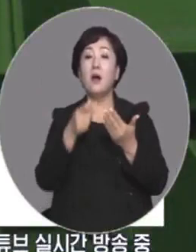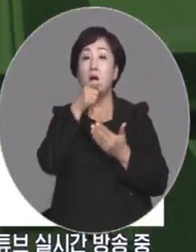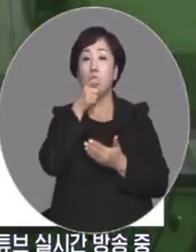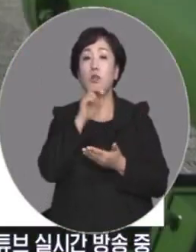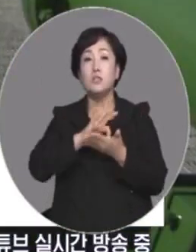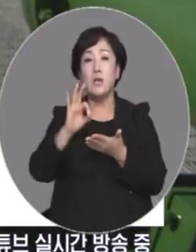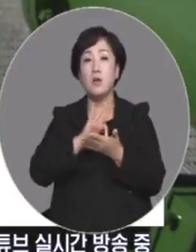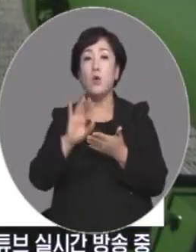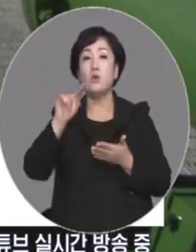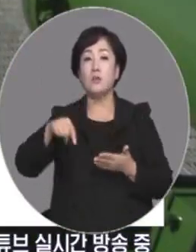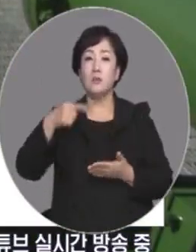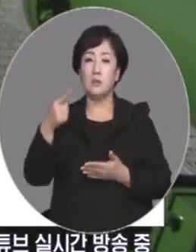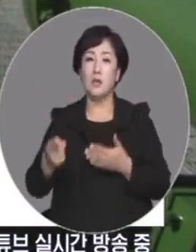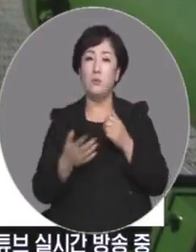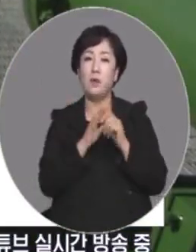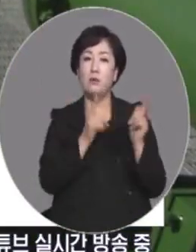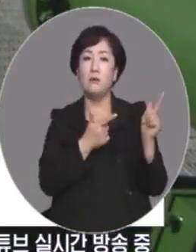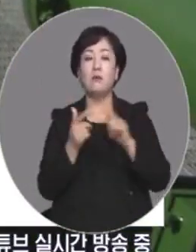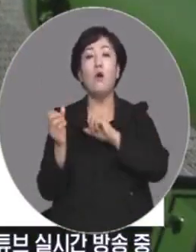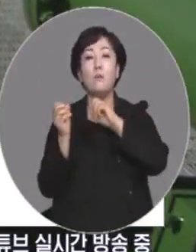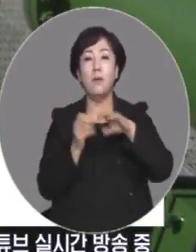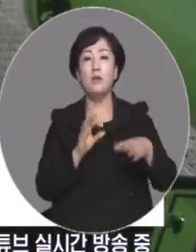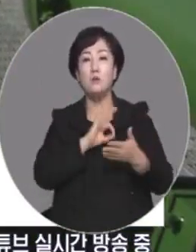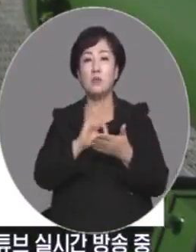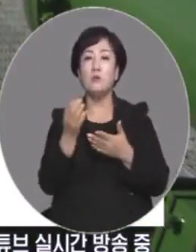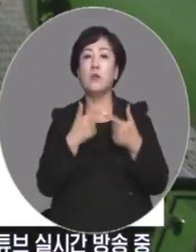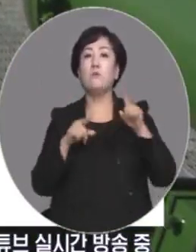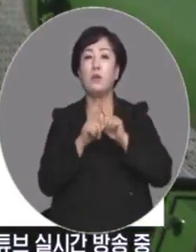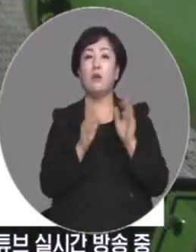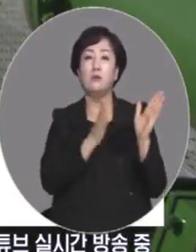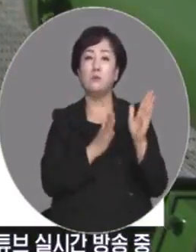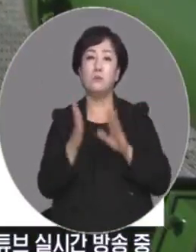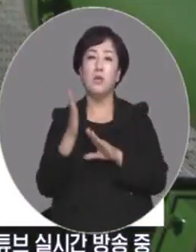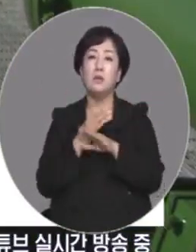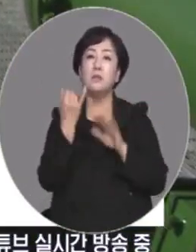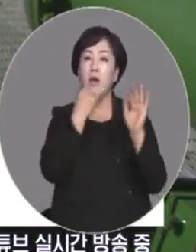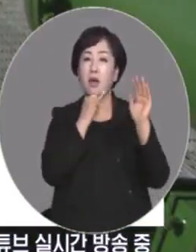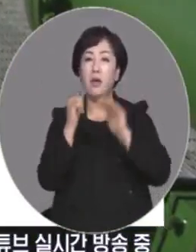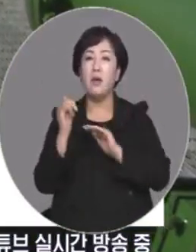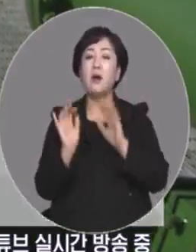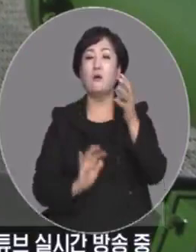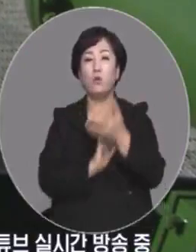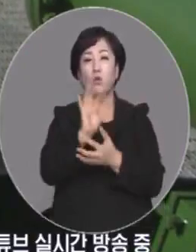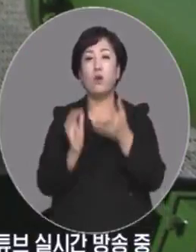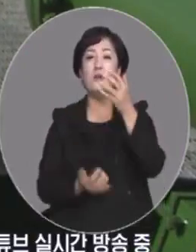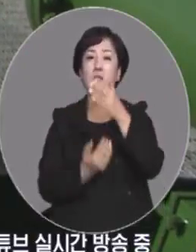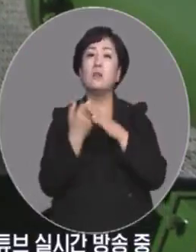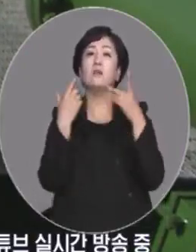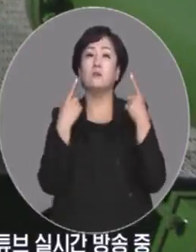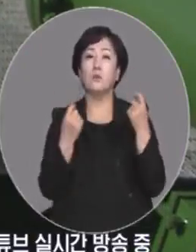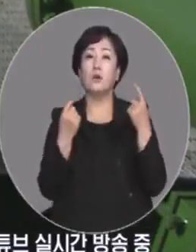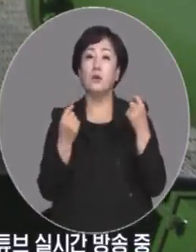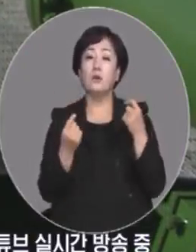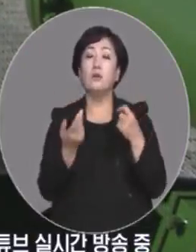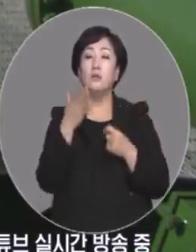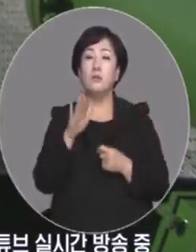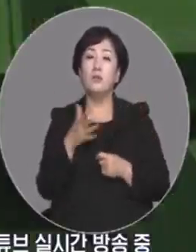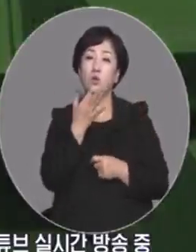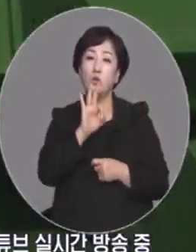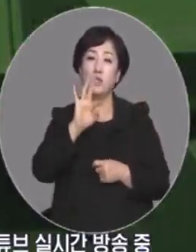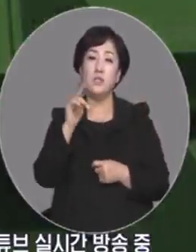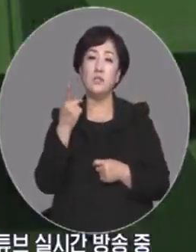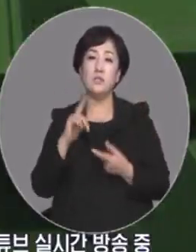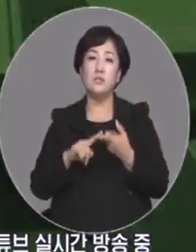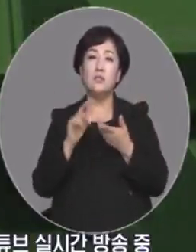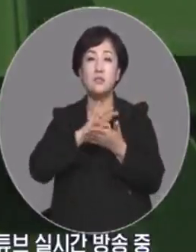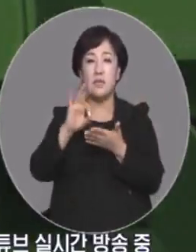바닷물은 배출 과정에서 각종 폐류와 조류도 함께 배출해 해양 생태계를 교란합니다. 유니스트가 해수전지를